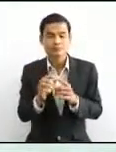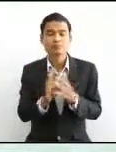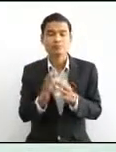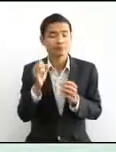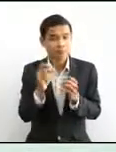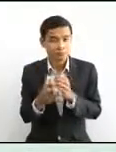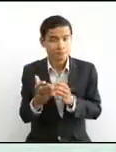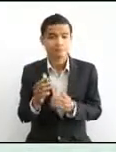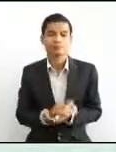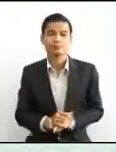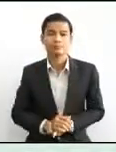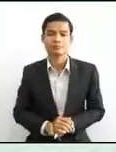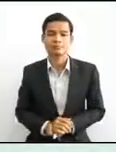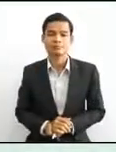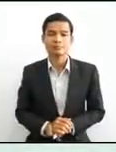đàm.